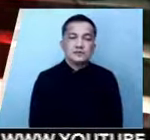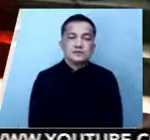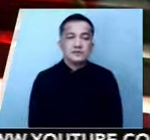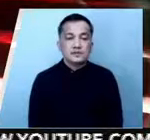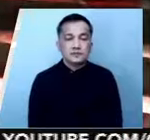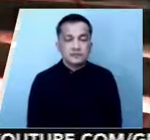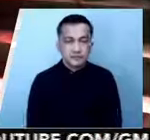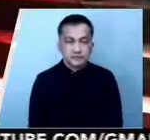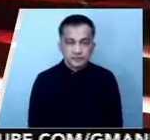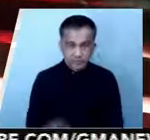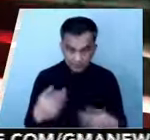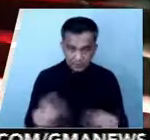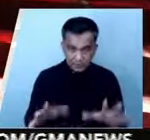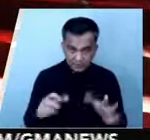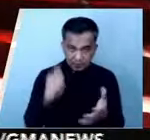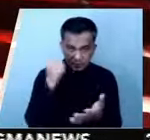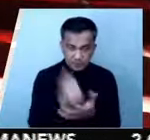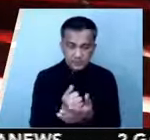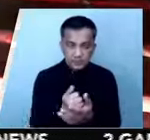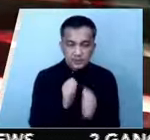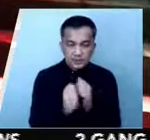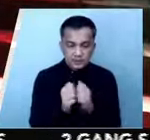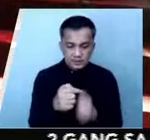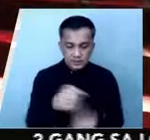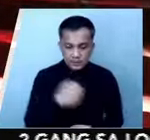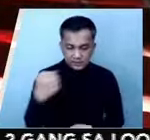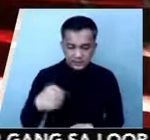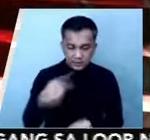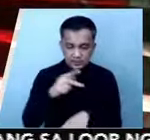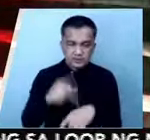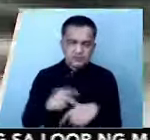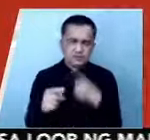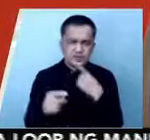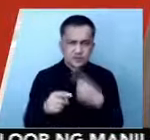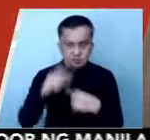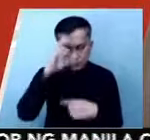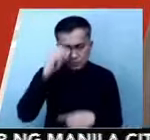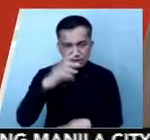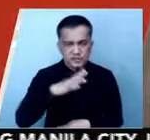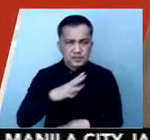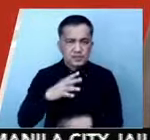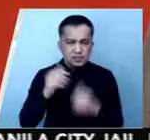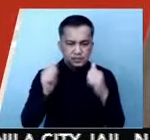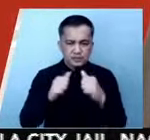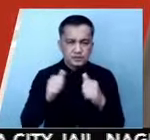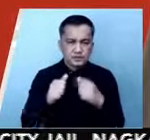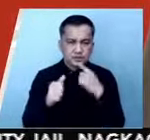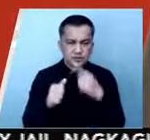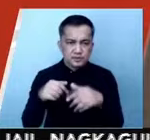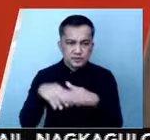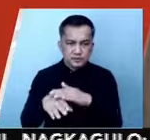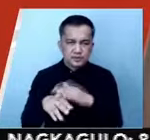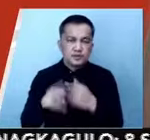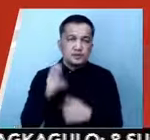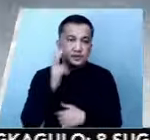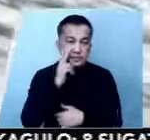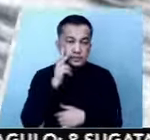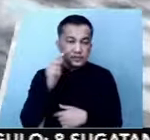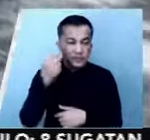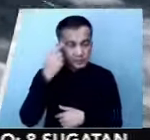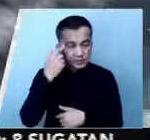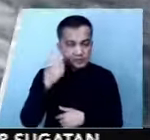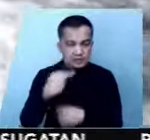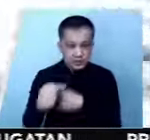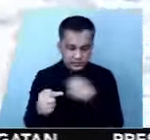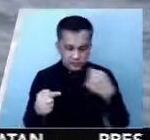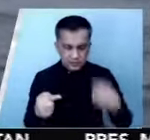Matapos kumpirmahin ng Embahada ng China sa Pilipinas ang sinasabing gentleman's agreement na umano'y pinasok ng Duterte administration sa China hinggil